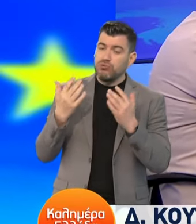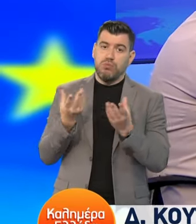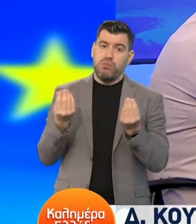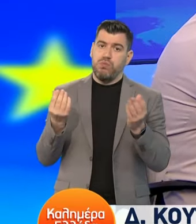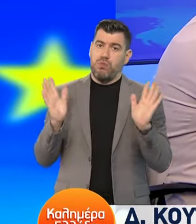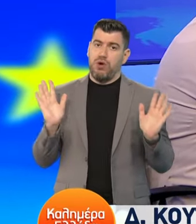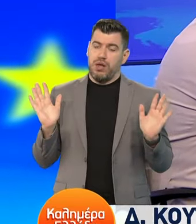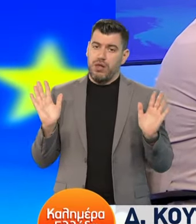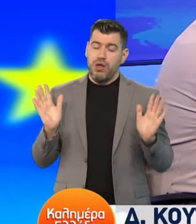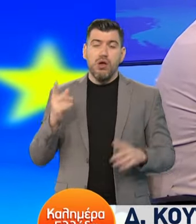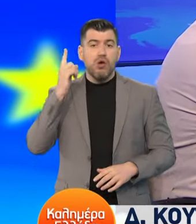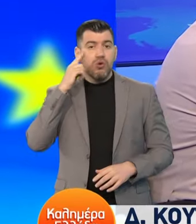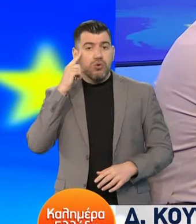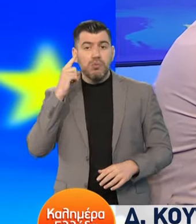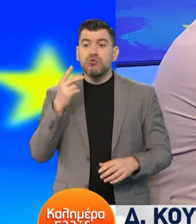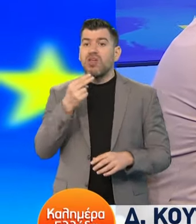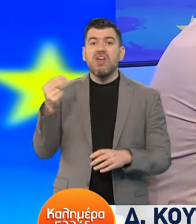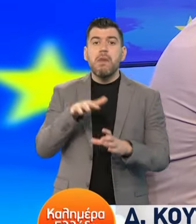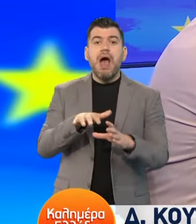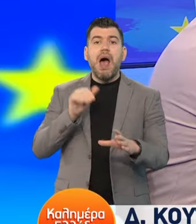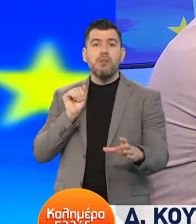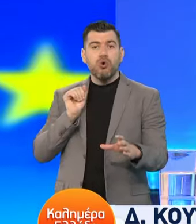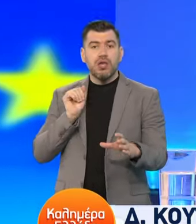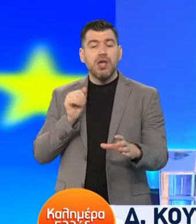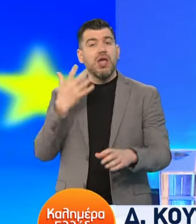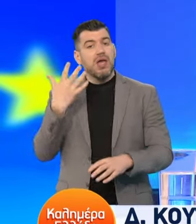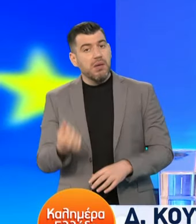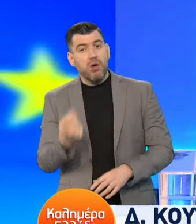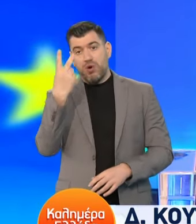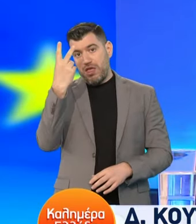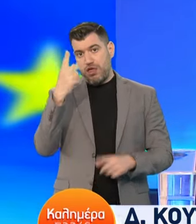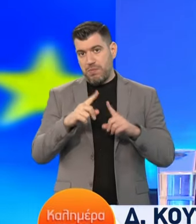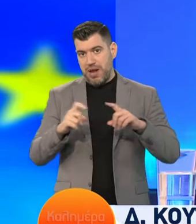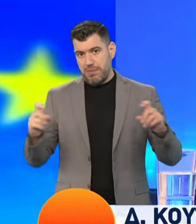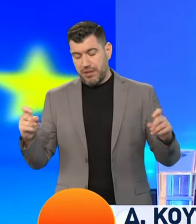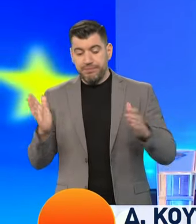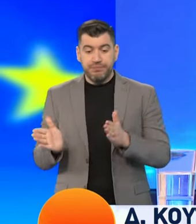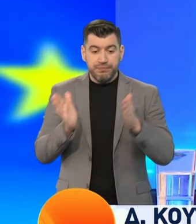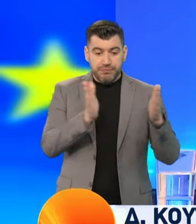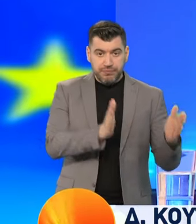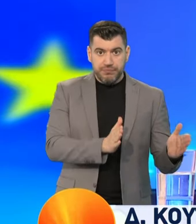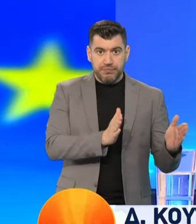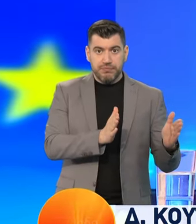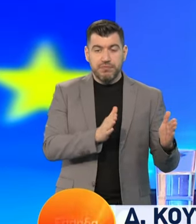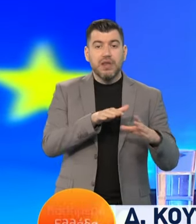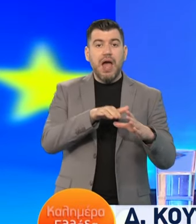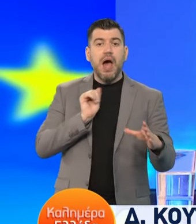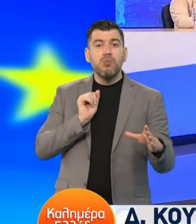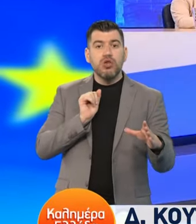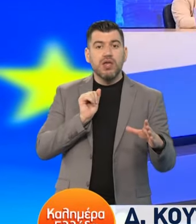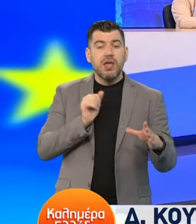Κοιτάξτε να δείτε, στην αποχή εγώ πιστεύω ότι έχουμε δύο στοιχεία. Από τη μια μεριά είναι η αποχή αυτού